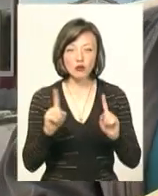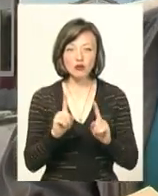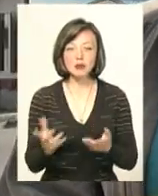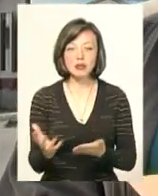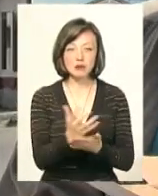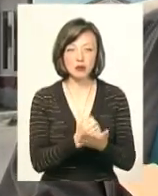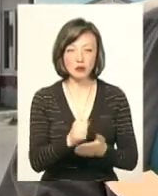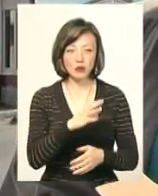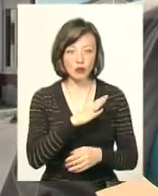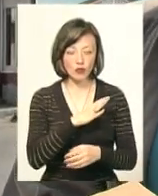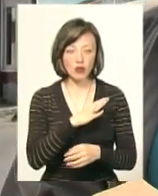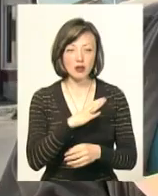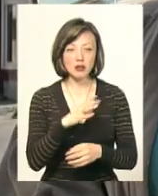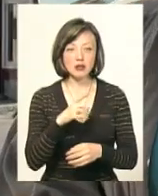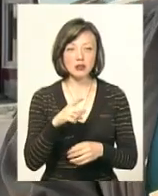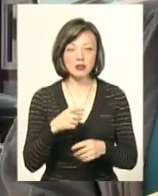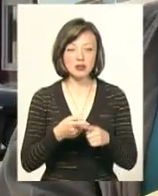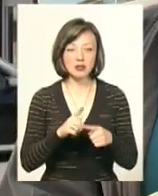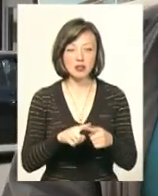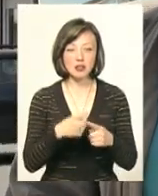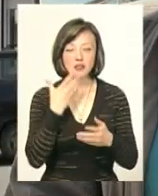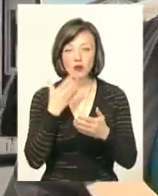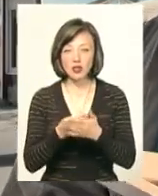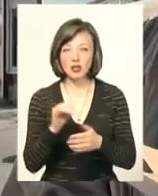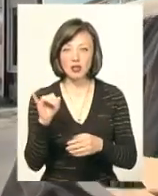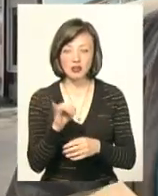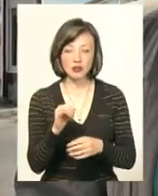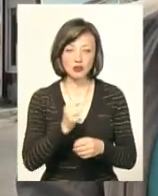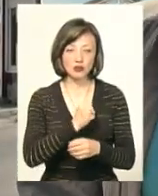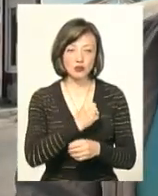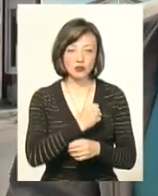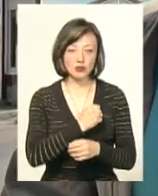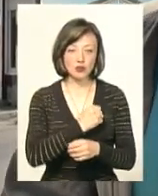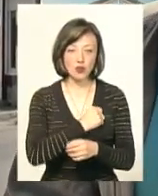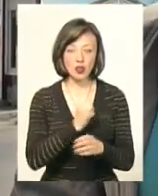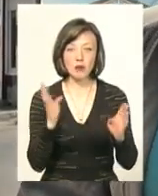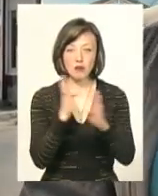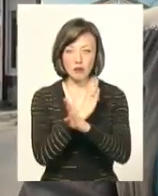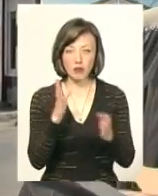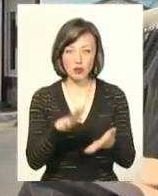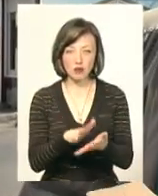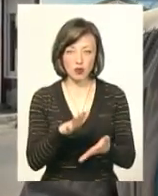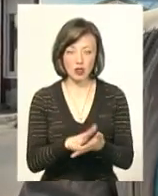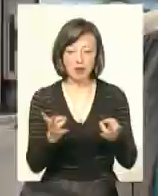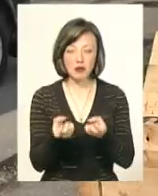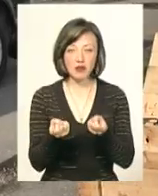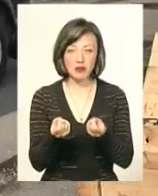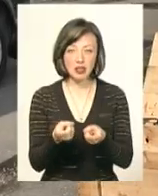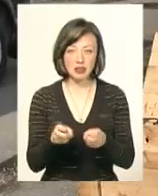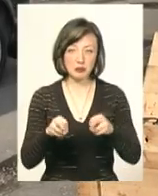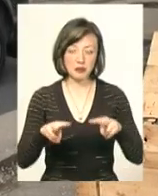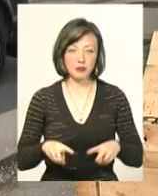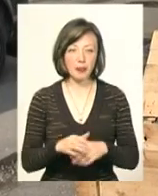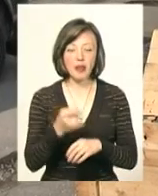збір був. Навіть в селі у мами збираю і свої. І шкода, щоб навколишнє середовище забрудняти. Треба викидати.